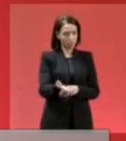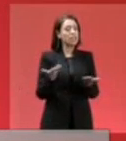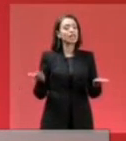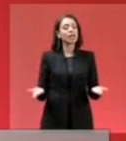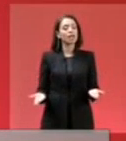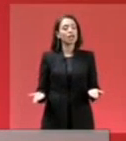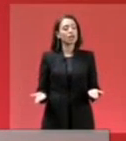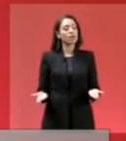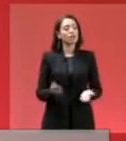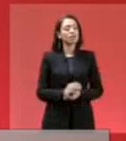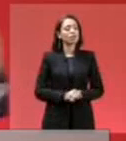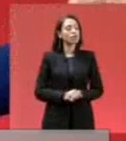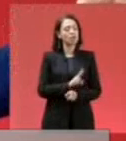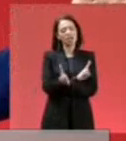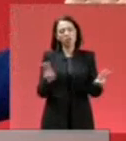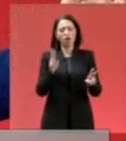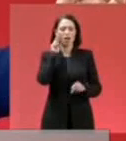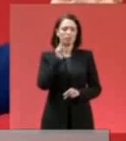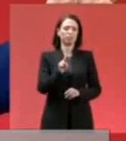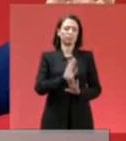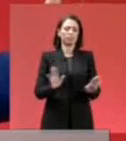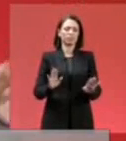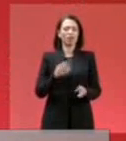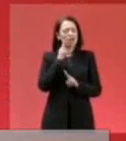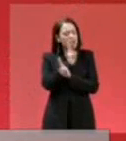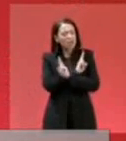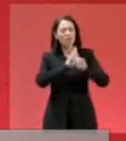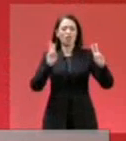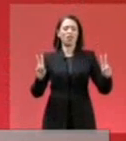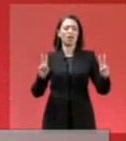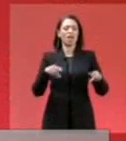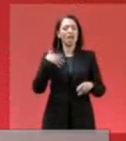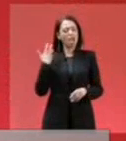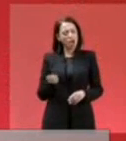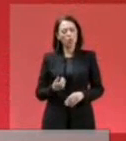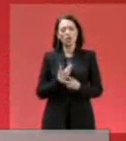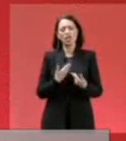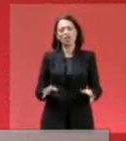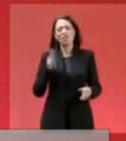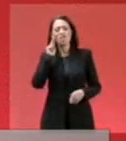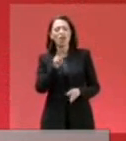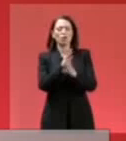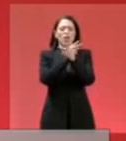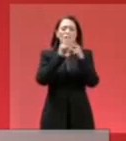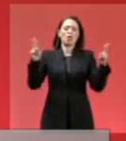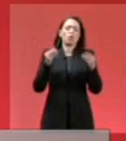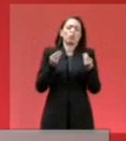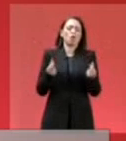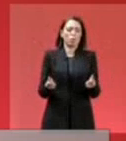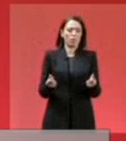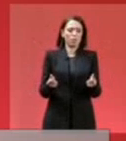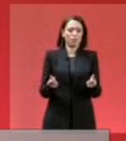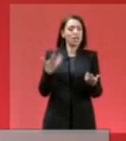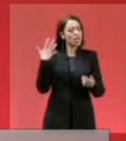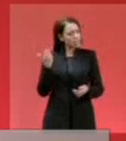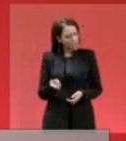είναι καθαρά, είναι εξάστερα. Έχουν τεθεί με τον πιο ξεκάθαρο τρόπο.